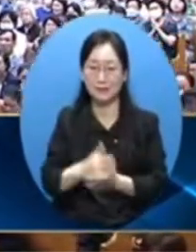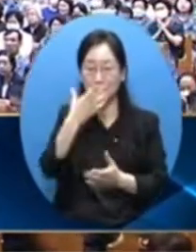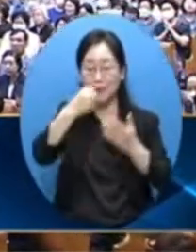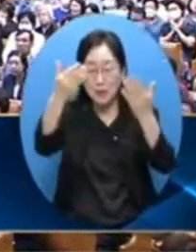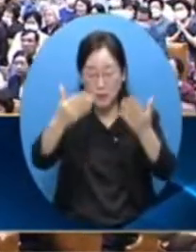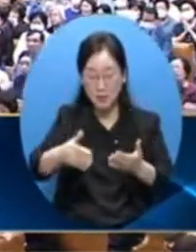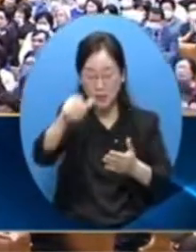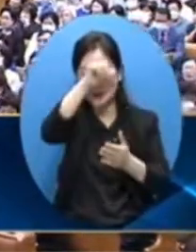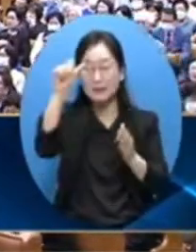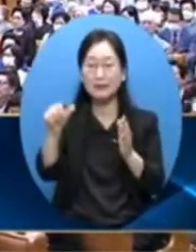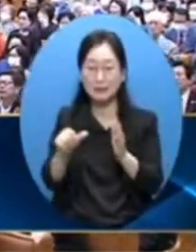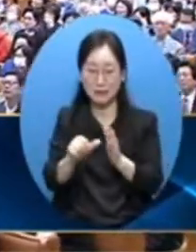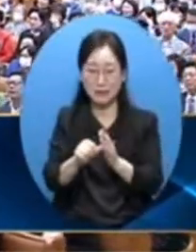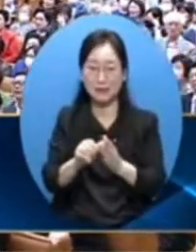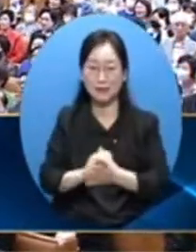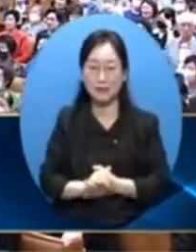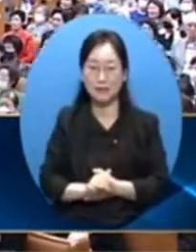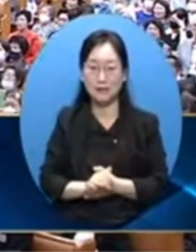복받은 인생,